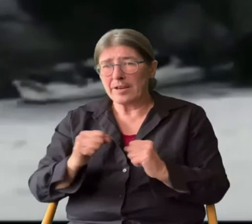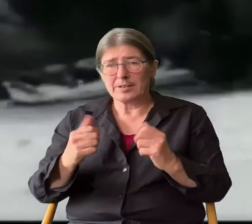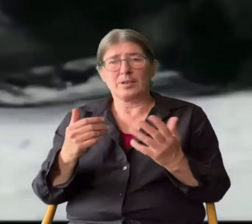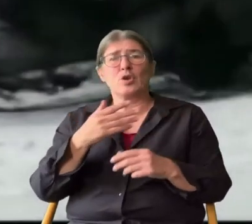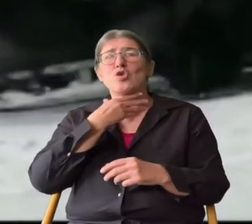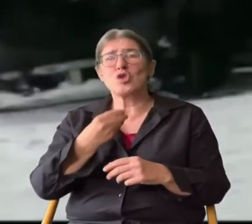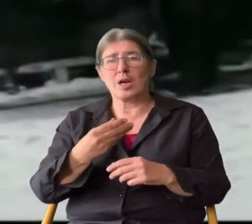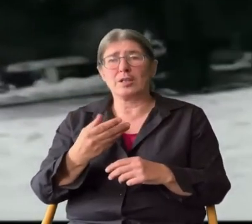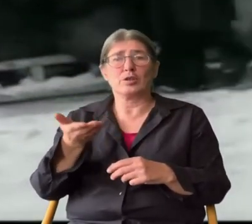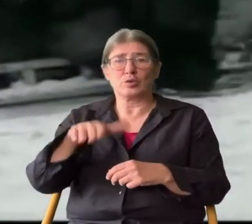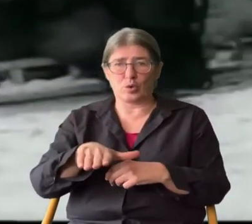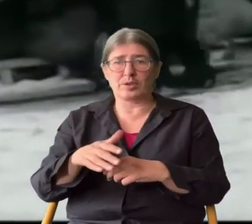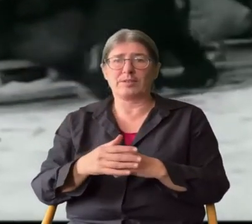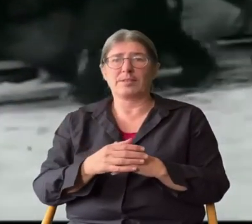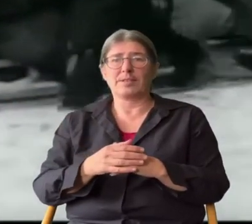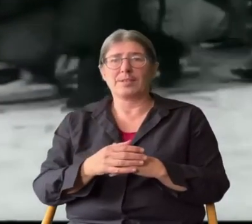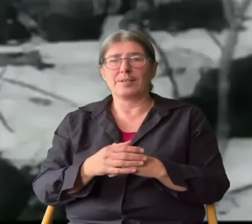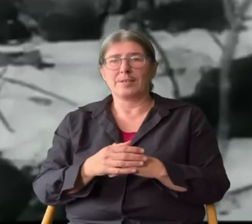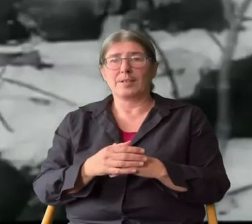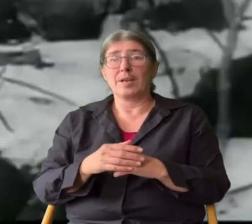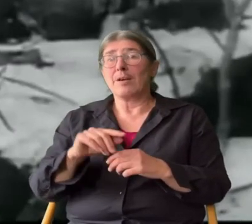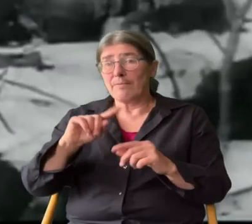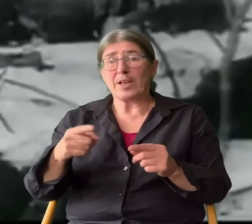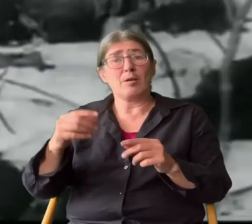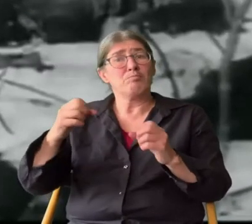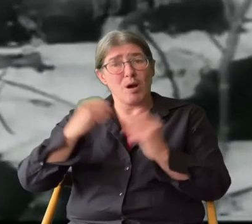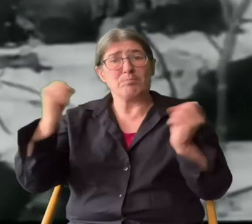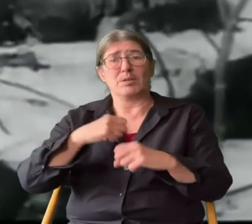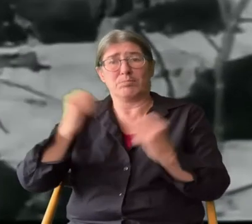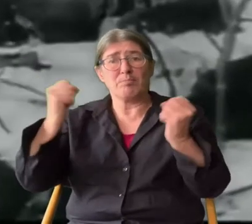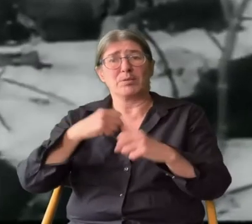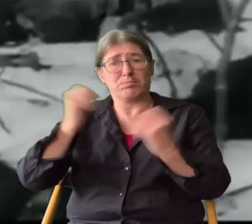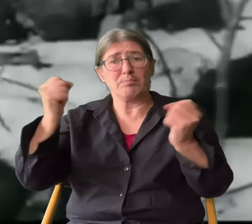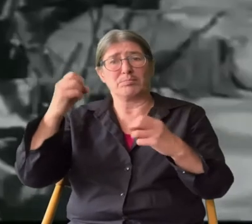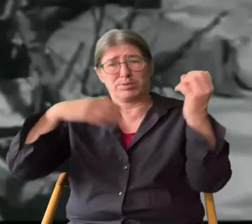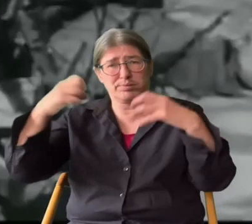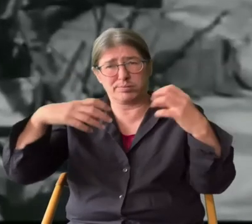Kälte, Hunger, Tod und immer wieder Bomben.